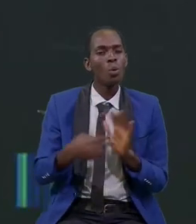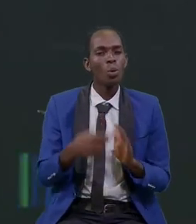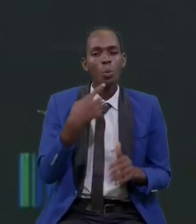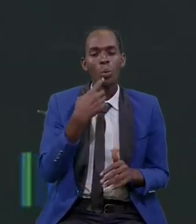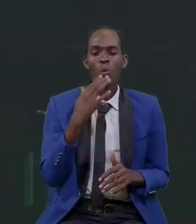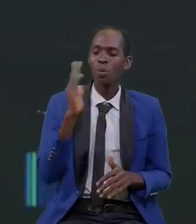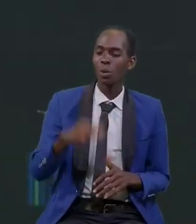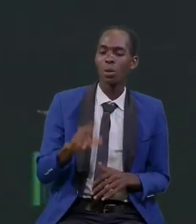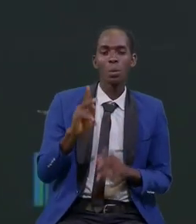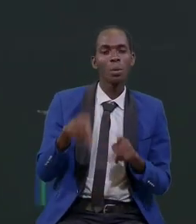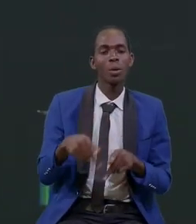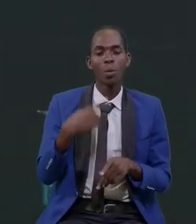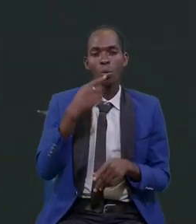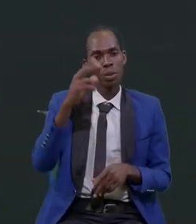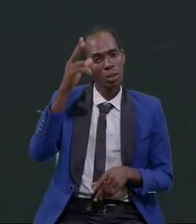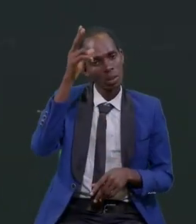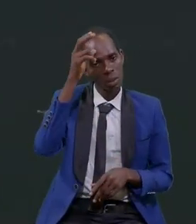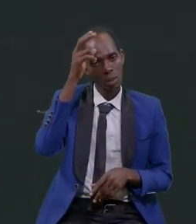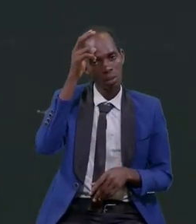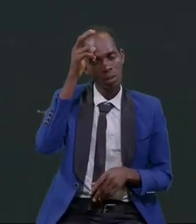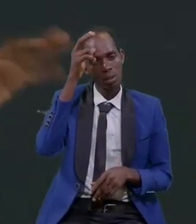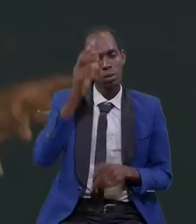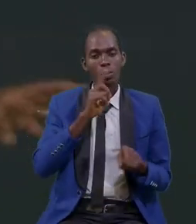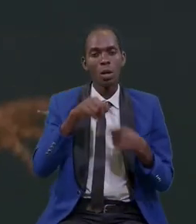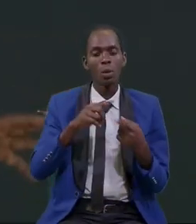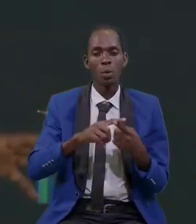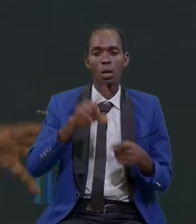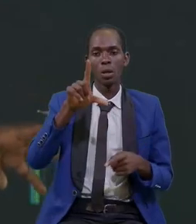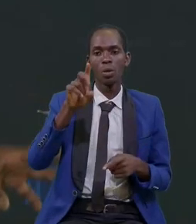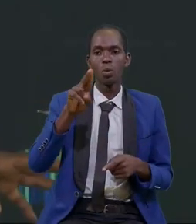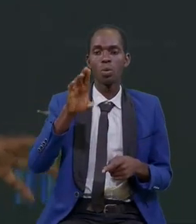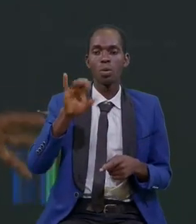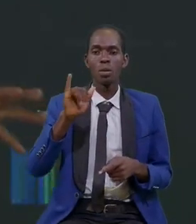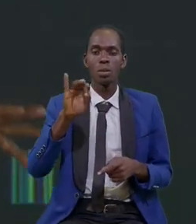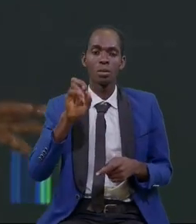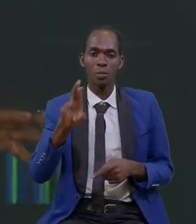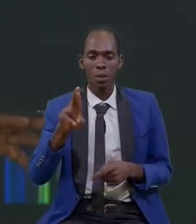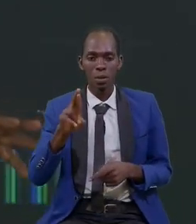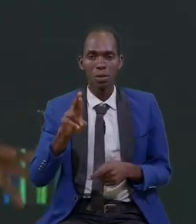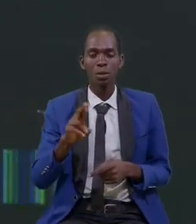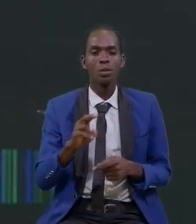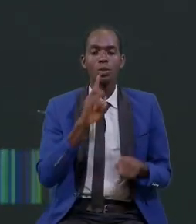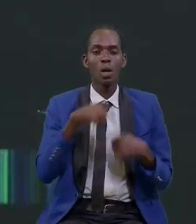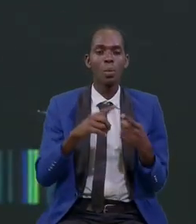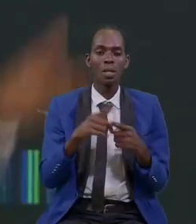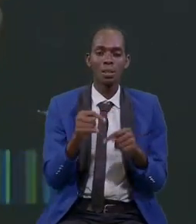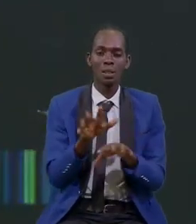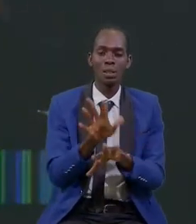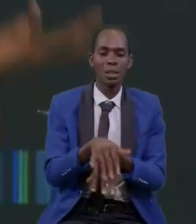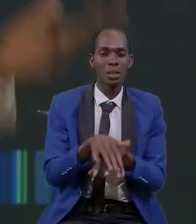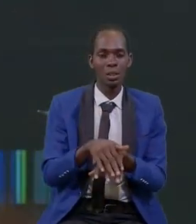Se référant à Satan, se référant à Lucifer, se référant.